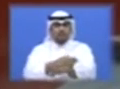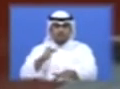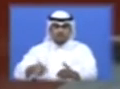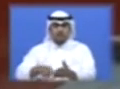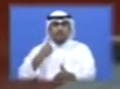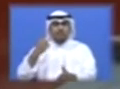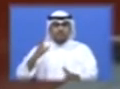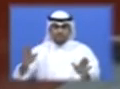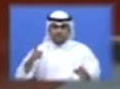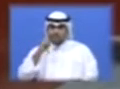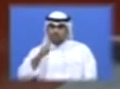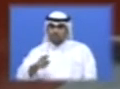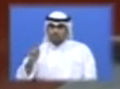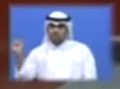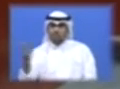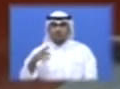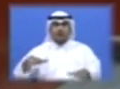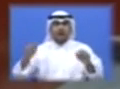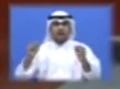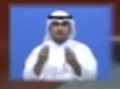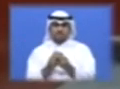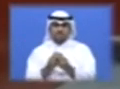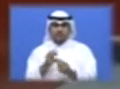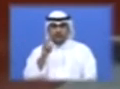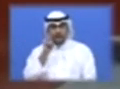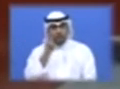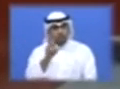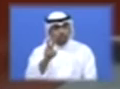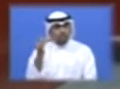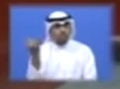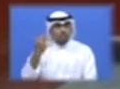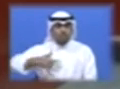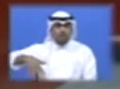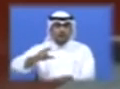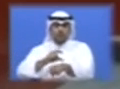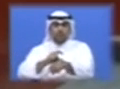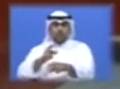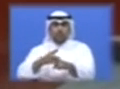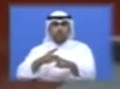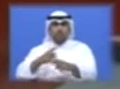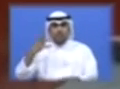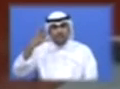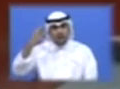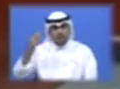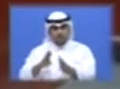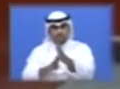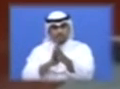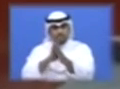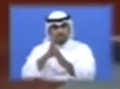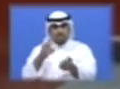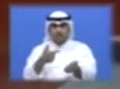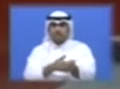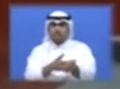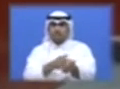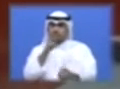واحدة. فإن دل على شيء فإنه يدل على مدى اهتمام أطبائنا الكويتيين في مواكبة كل ما هو جديد في